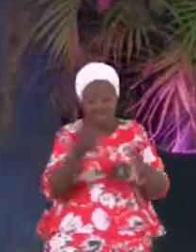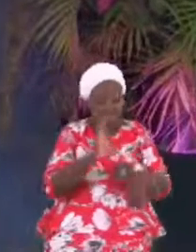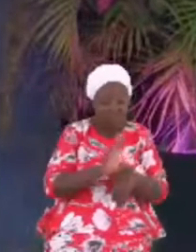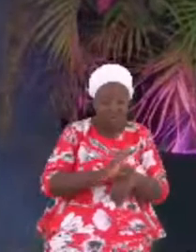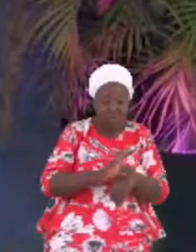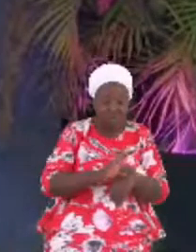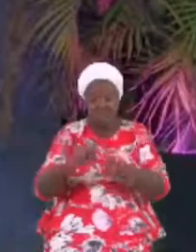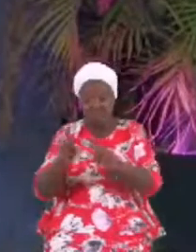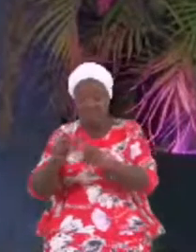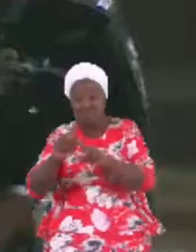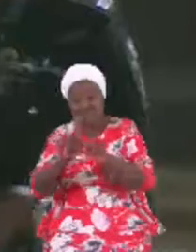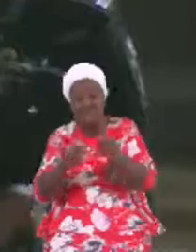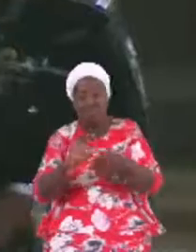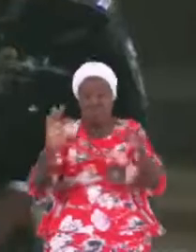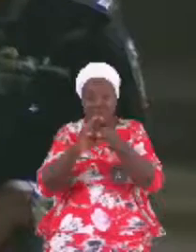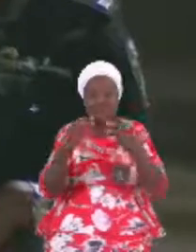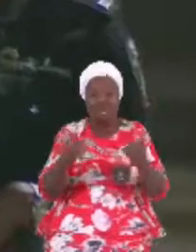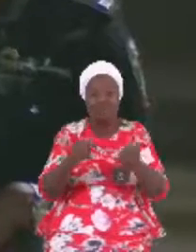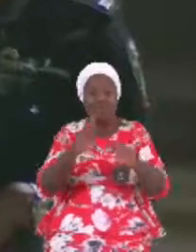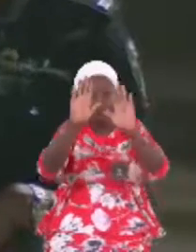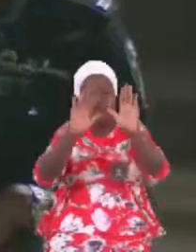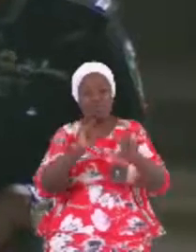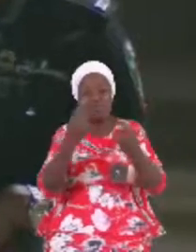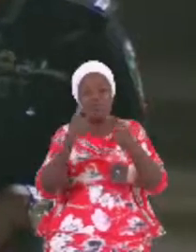Les miracles viennent directement pour vous là-bas.